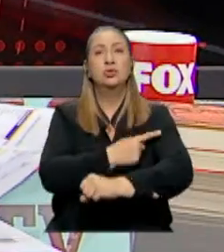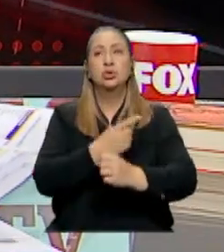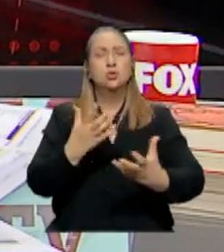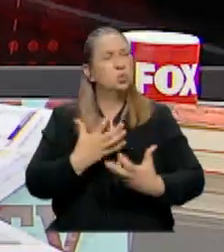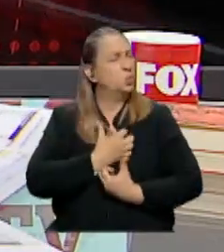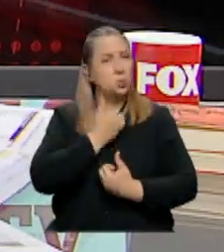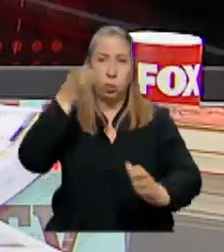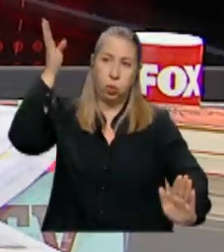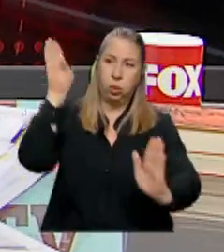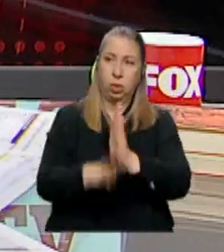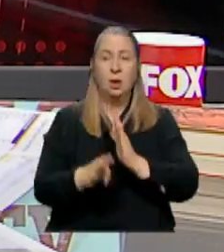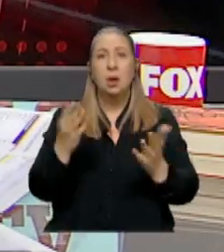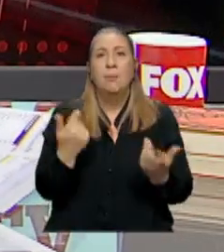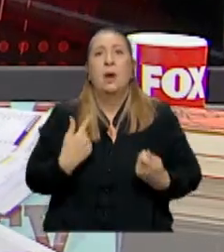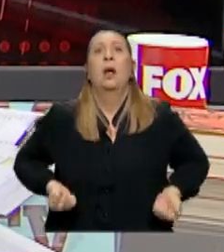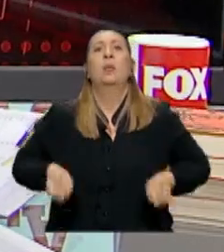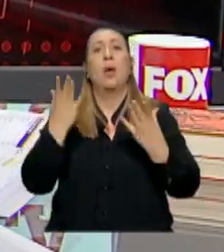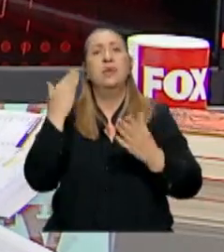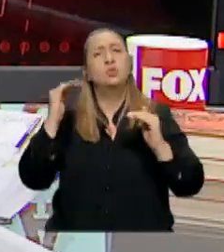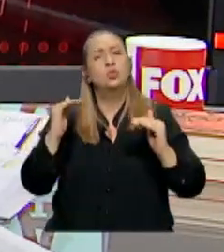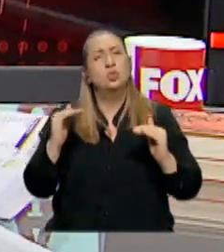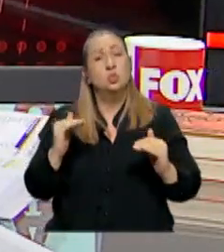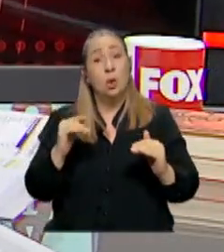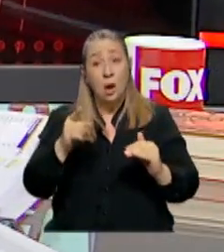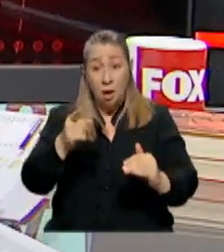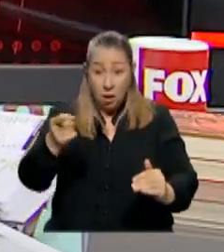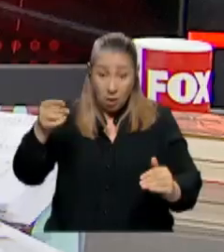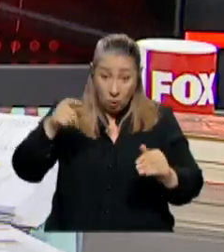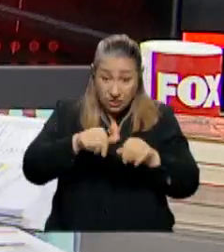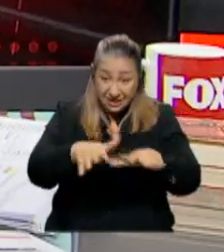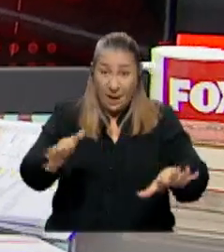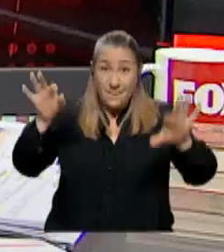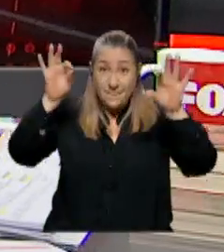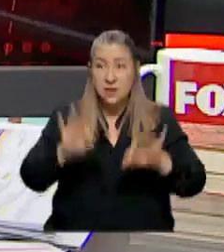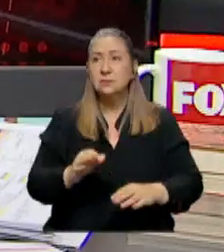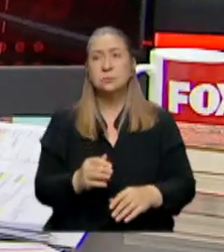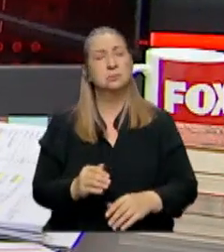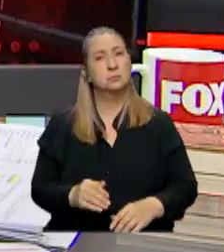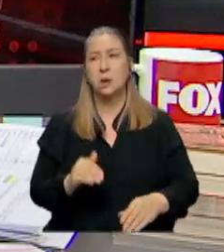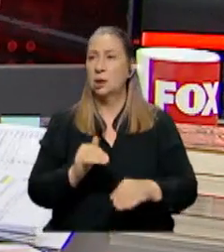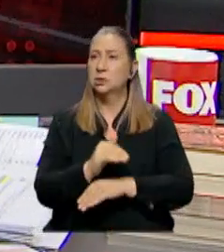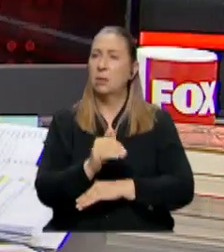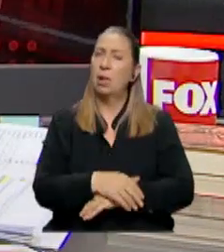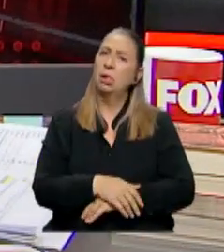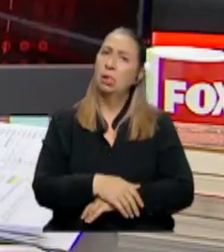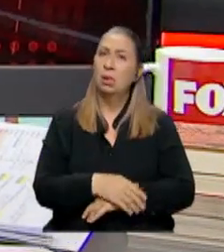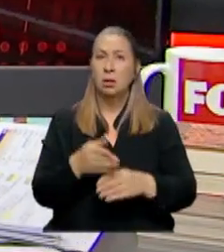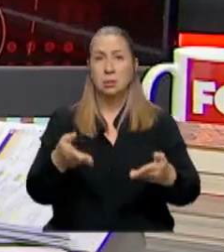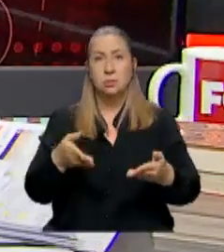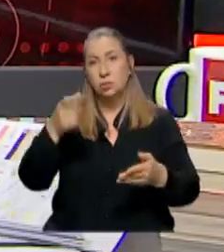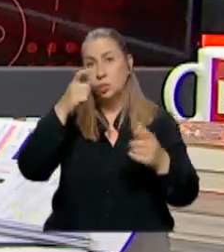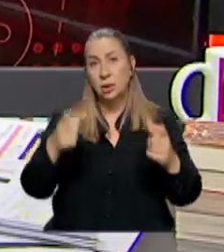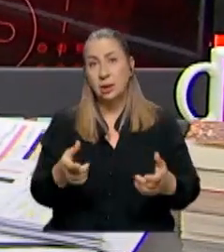dramatik biçimde düştü. Ondan önce de düşüyordu da ondan sonra hakikaten yaşanamayacak hale geldi ülke.